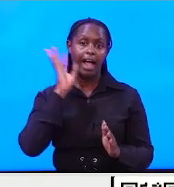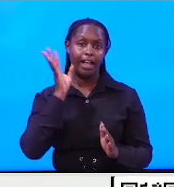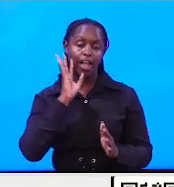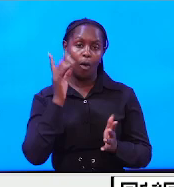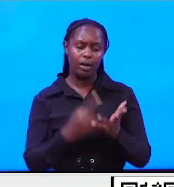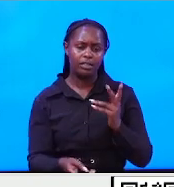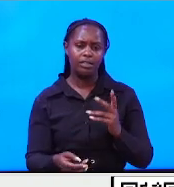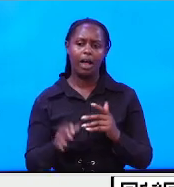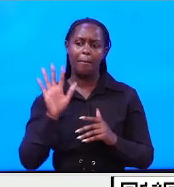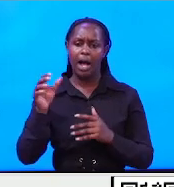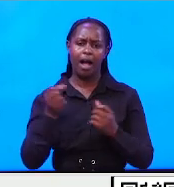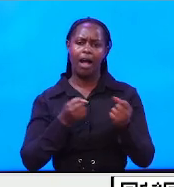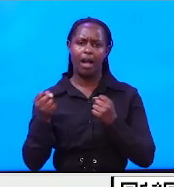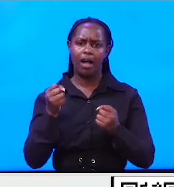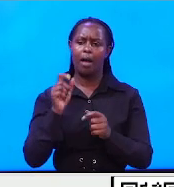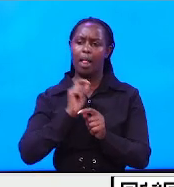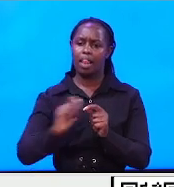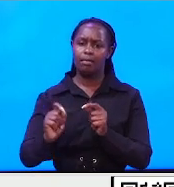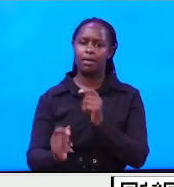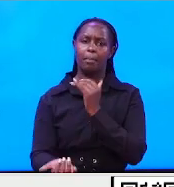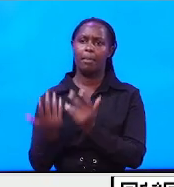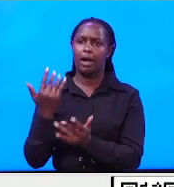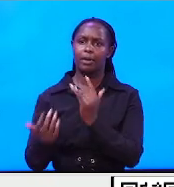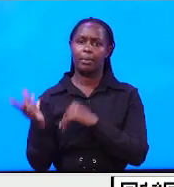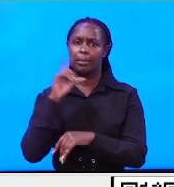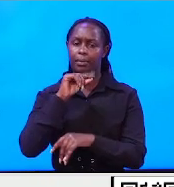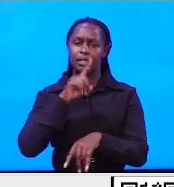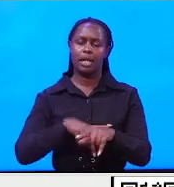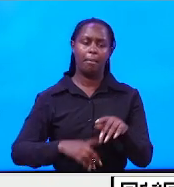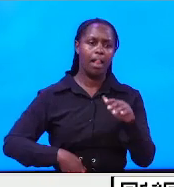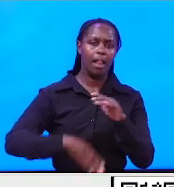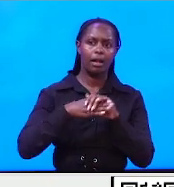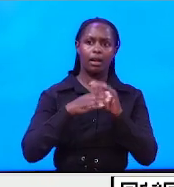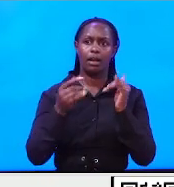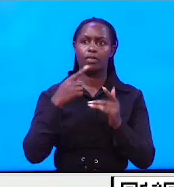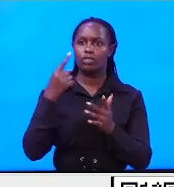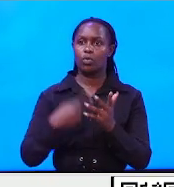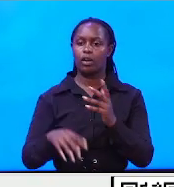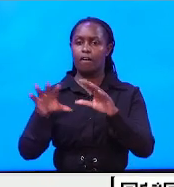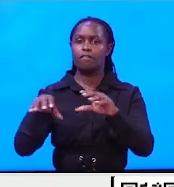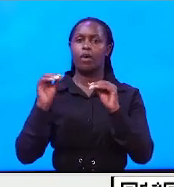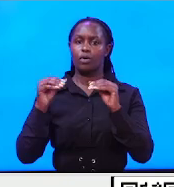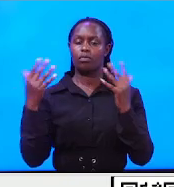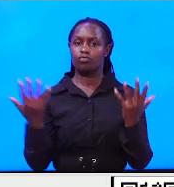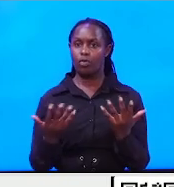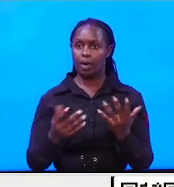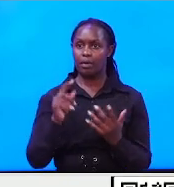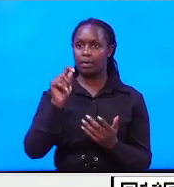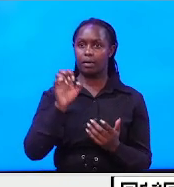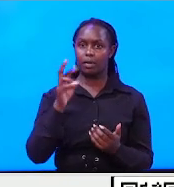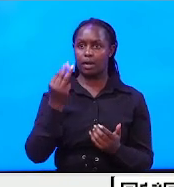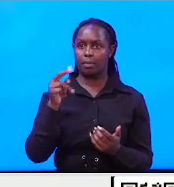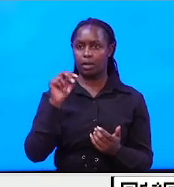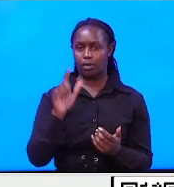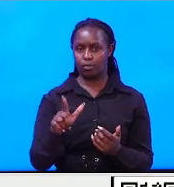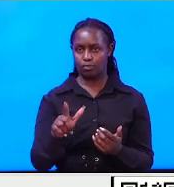juzi alipokuwa anafukuzwa kushikwa, na kwa sasa anasemekana hajapatikana pale yuko. Tunataka kulani